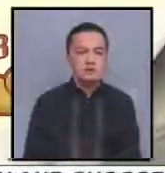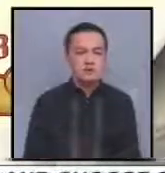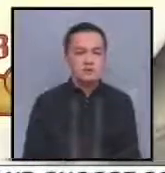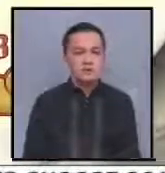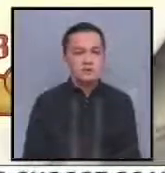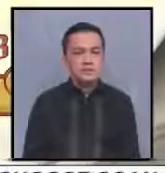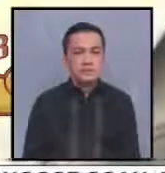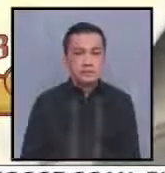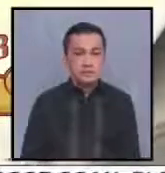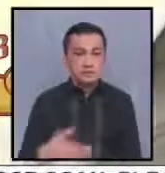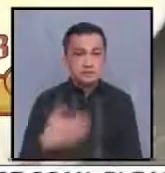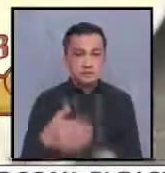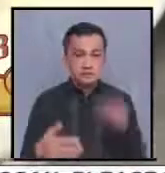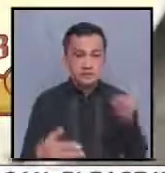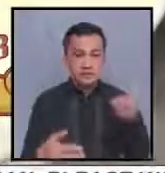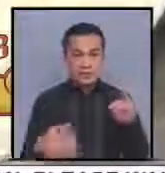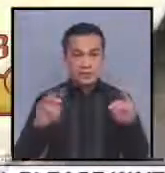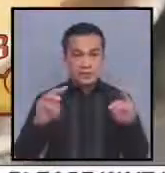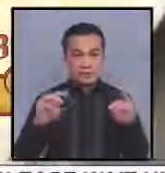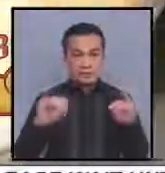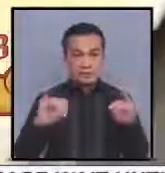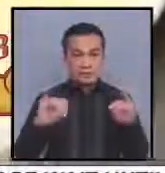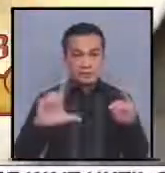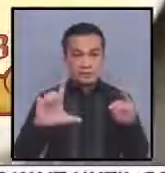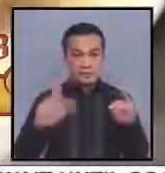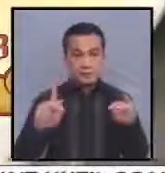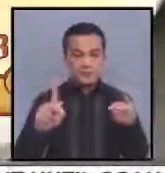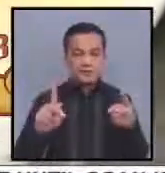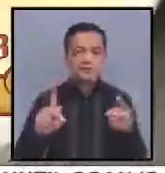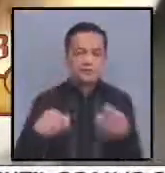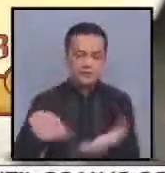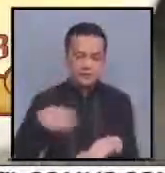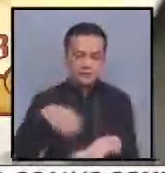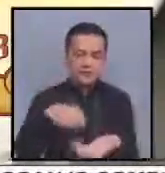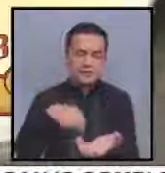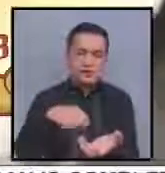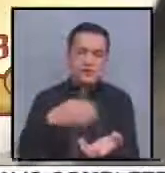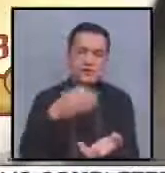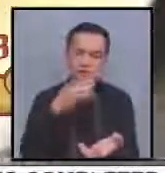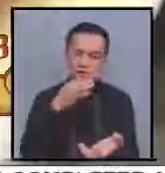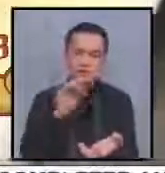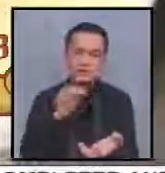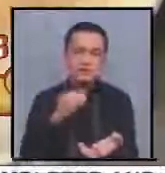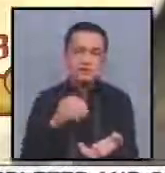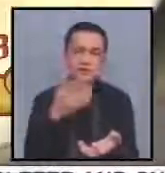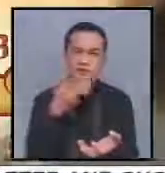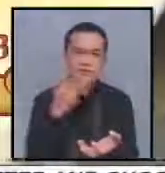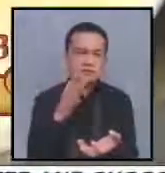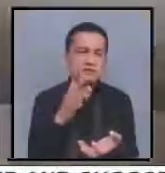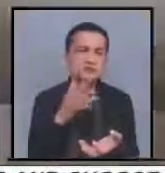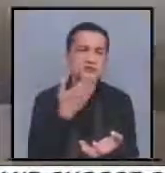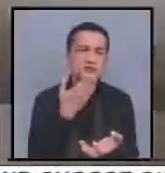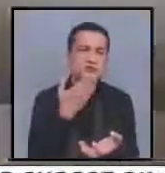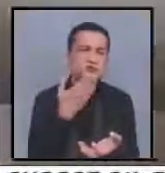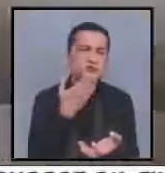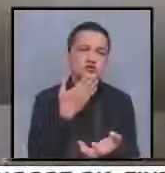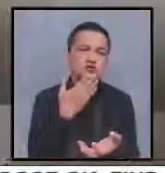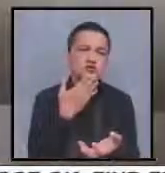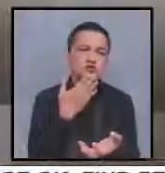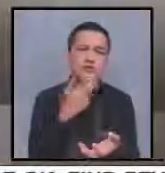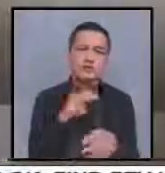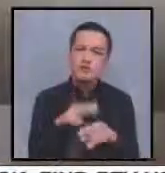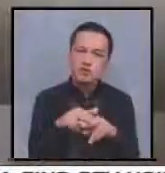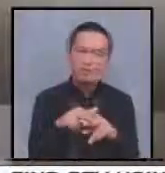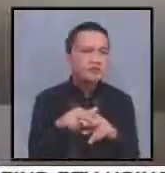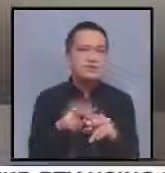milk. Isa to sa mga paborito kong Chinese dish. Napakasarap kasi talaga nito. It's fruity, sweet, and salty. So, kailangan